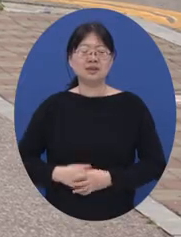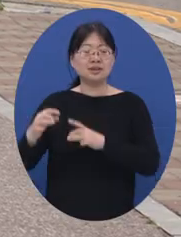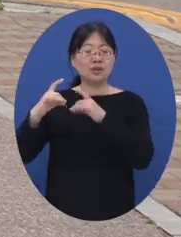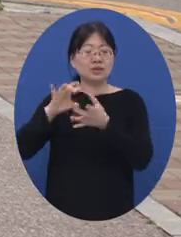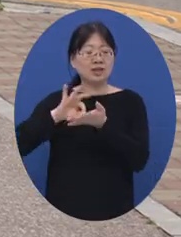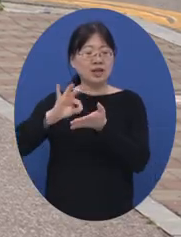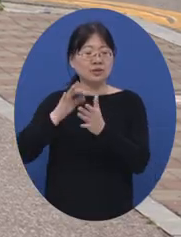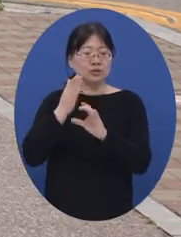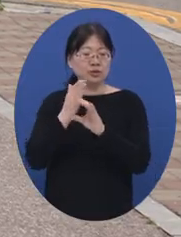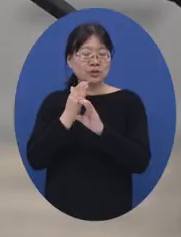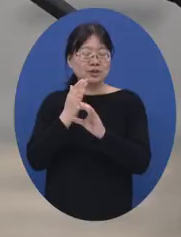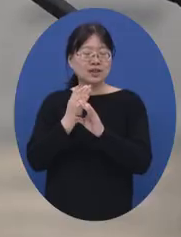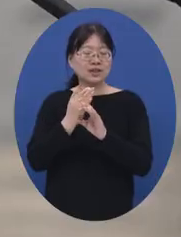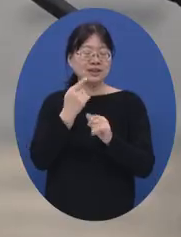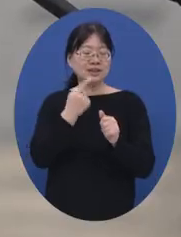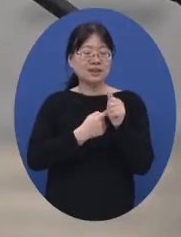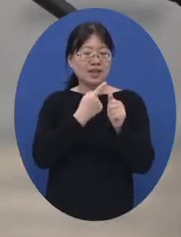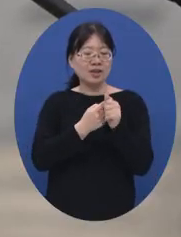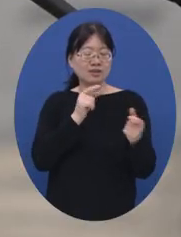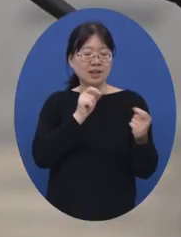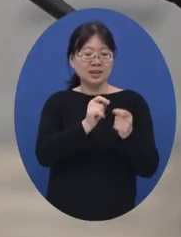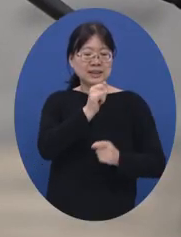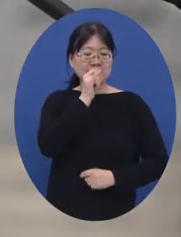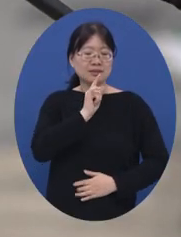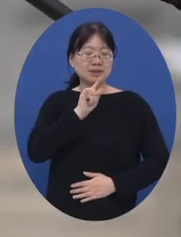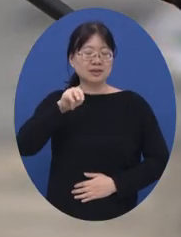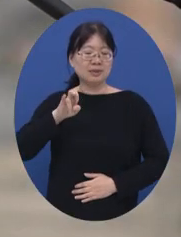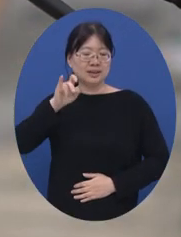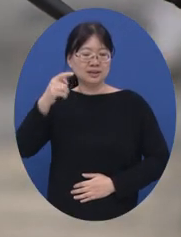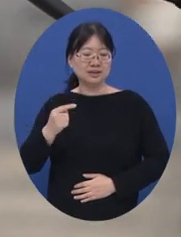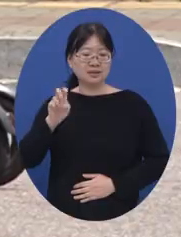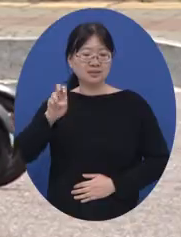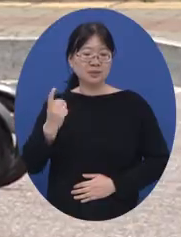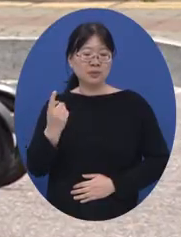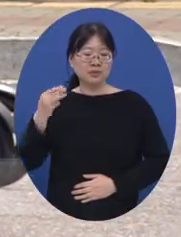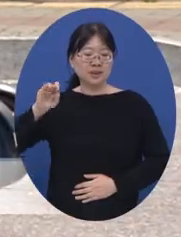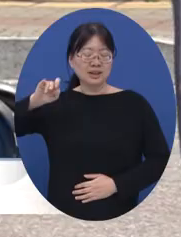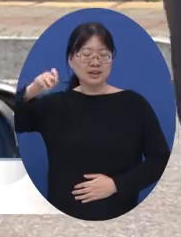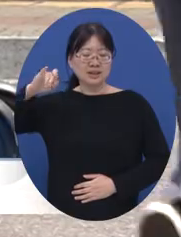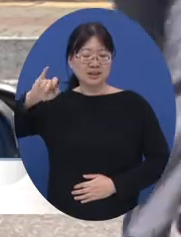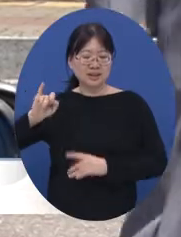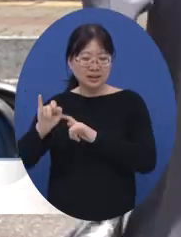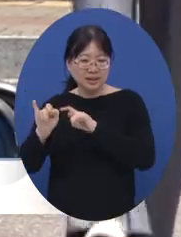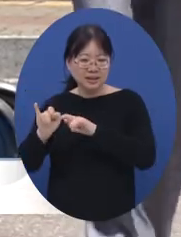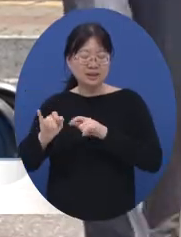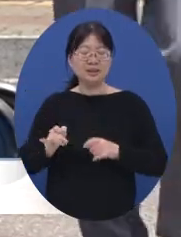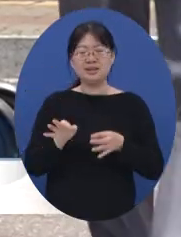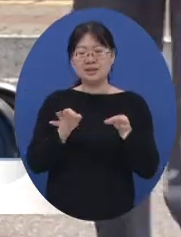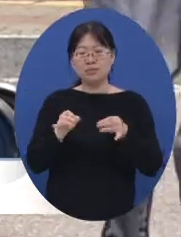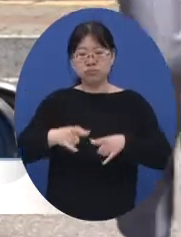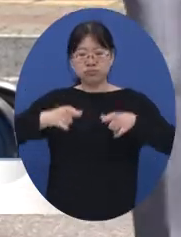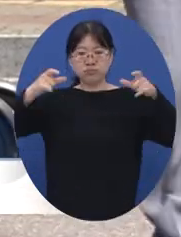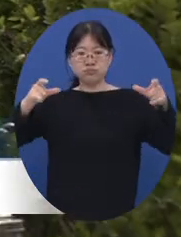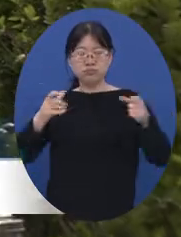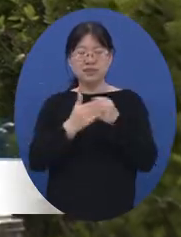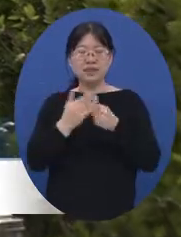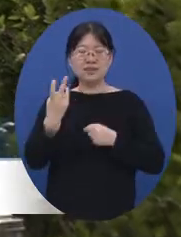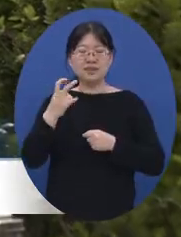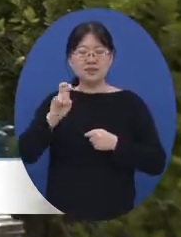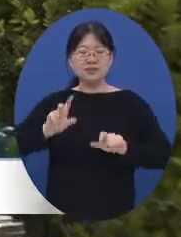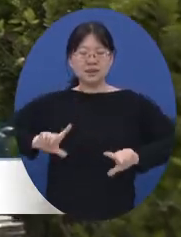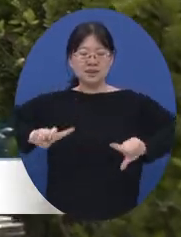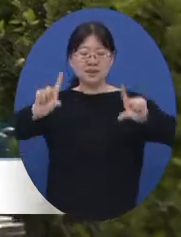전기를 이용한 친환경 무공해 교통수단으로 각광받고 있는 스마트 모빌리티. 시장 규모도 점차 증가해